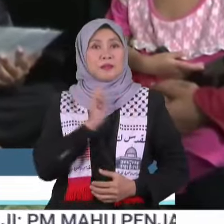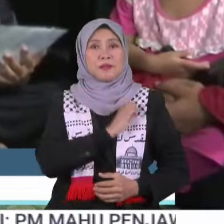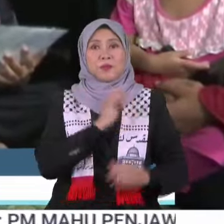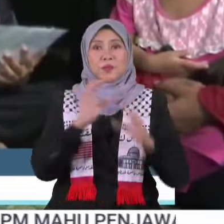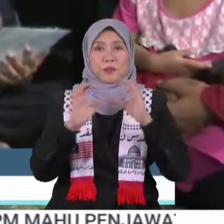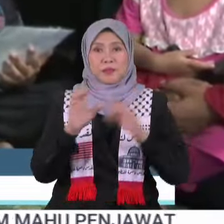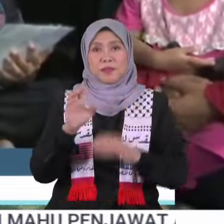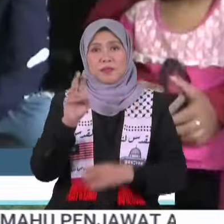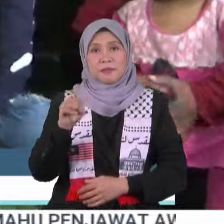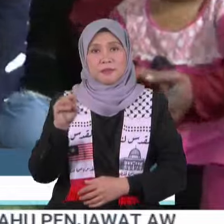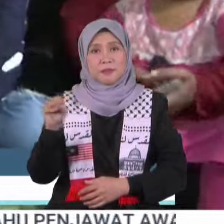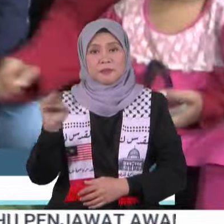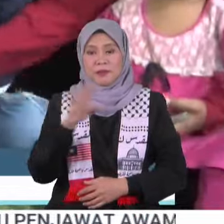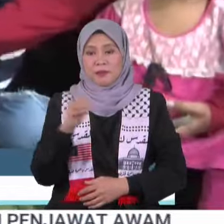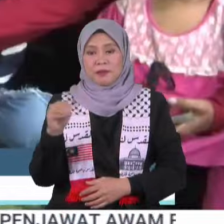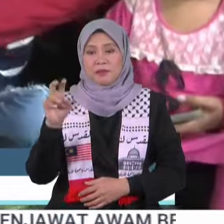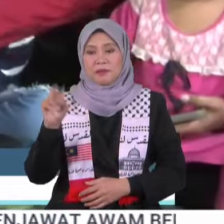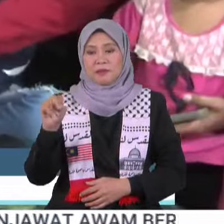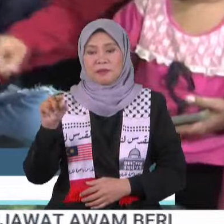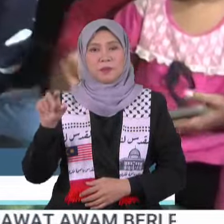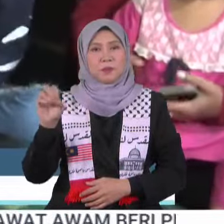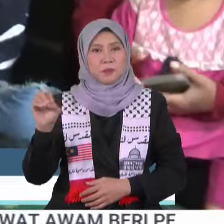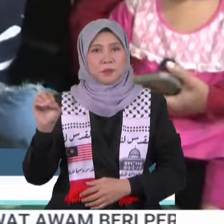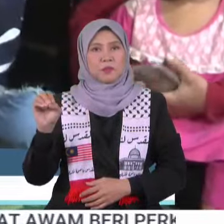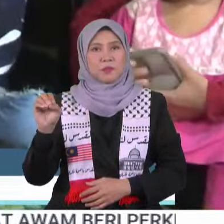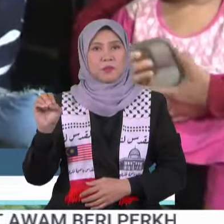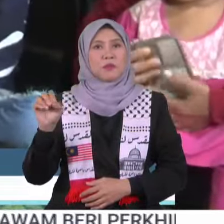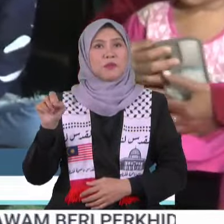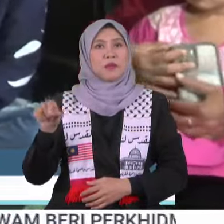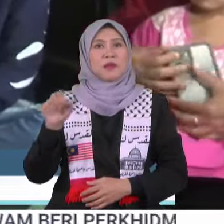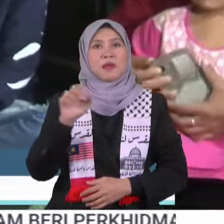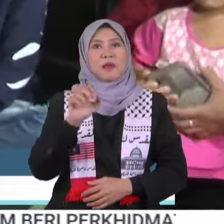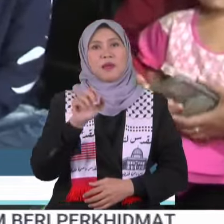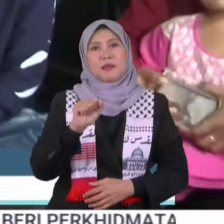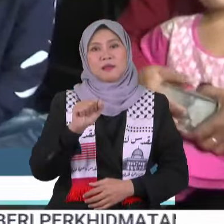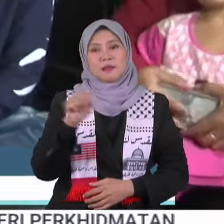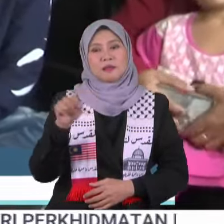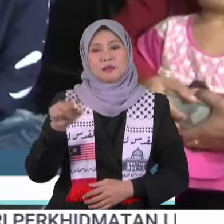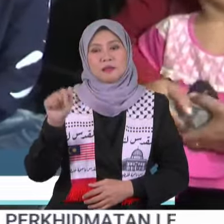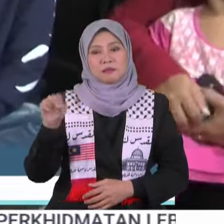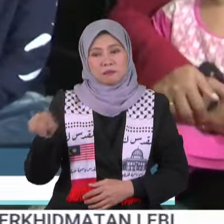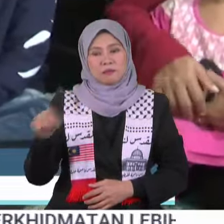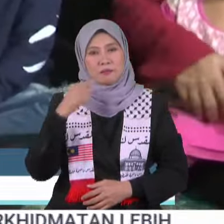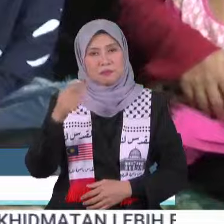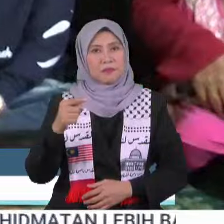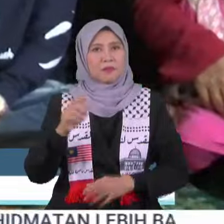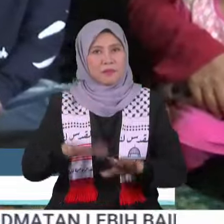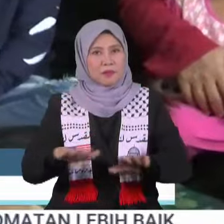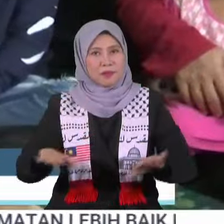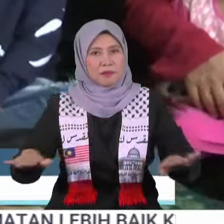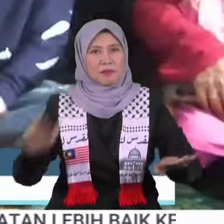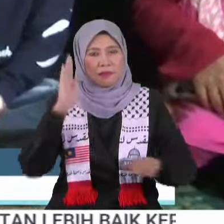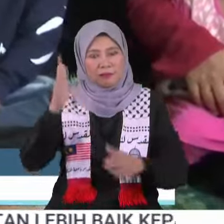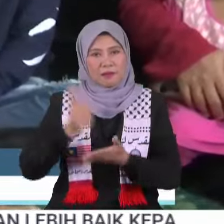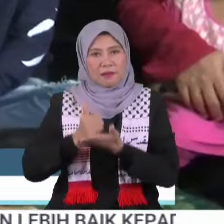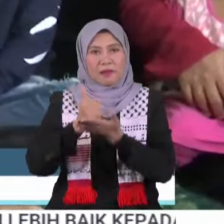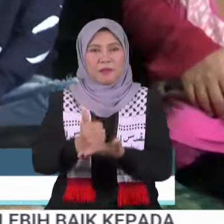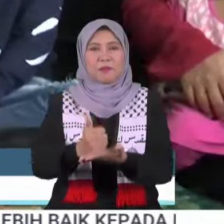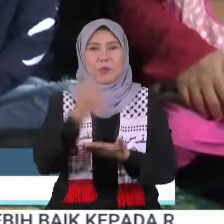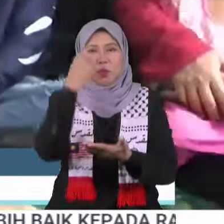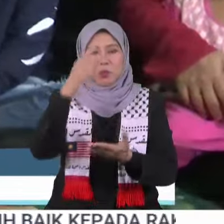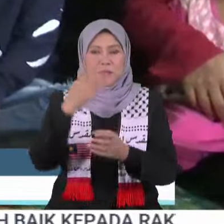Komunikasi, Multimedia dan NGO Negeri Merangkap Adun Tualang Sekah, Muhammad Azlan Helmi, selepas ini anak-anak tersebut akan dibantu bagi mendapatkan